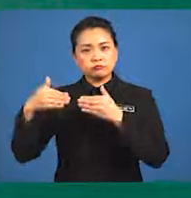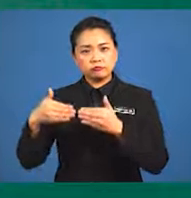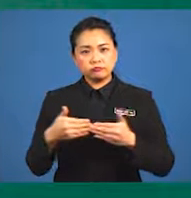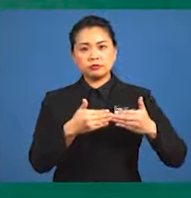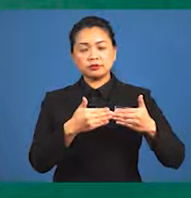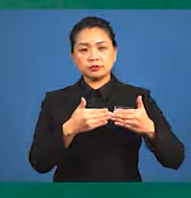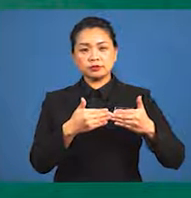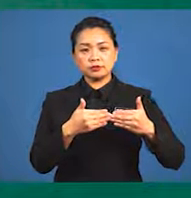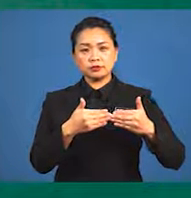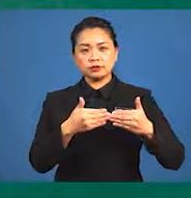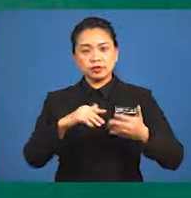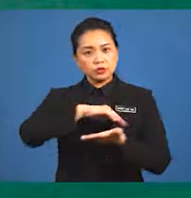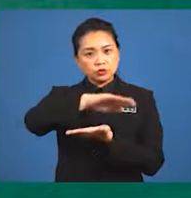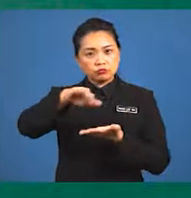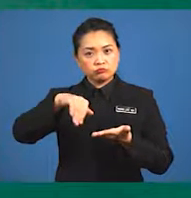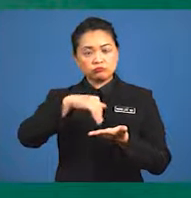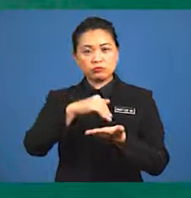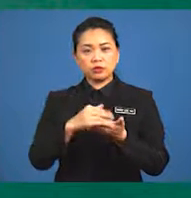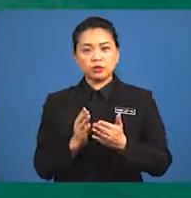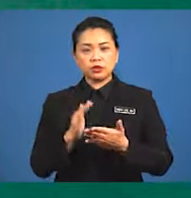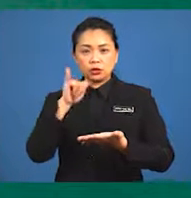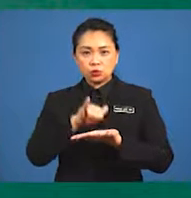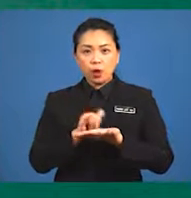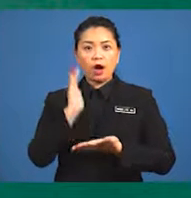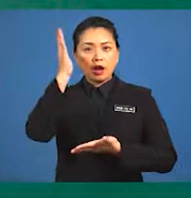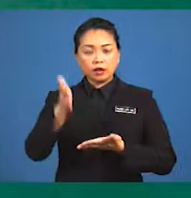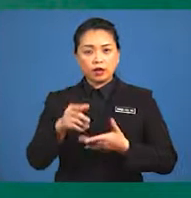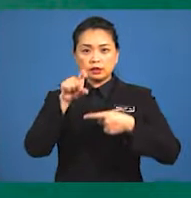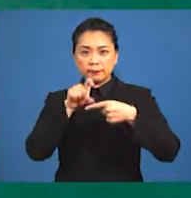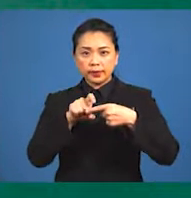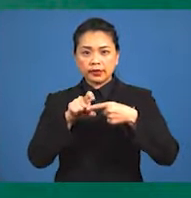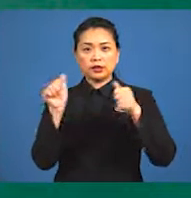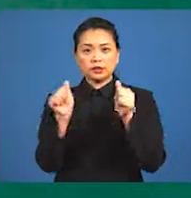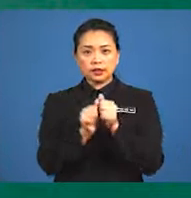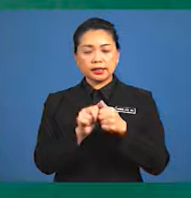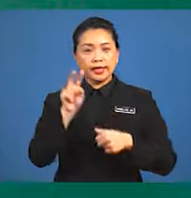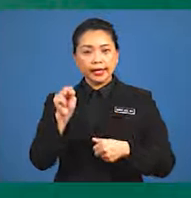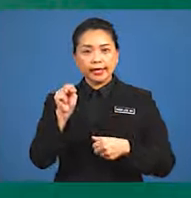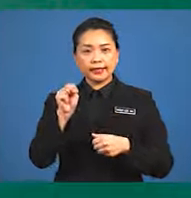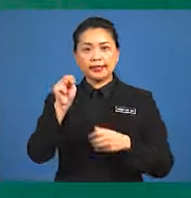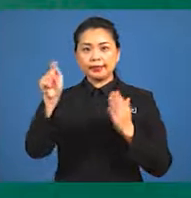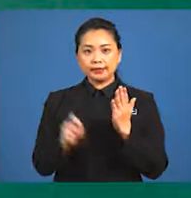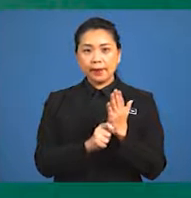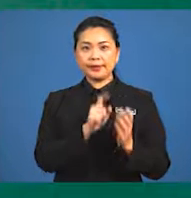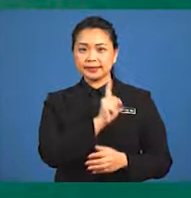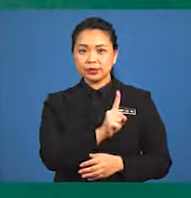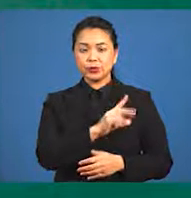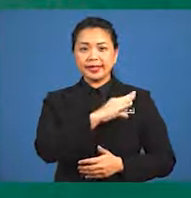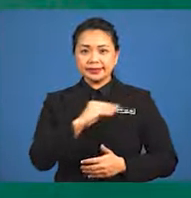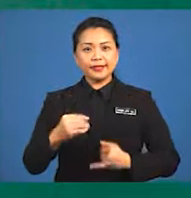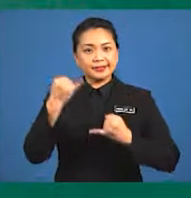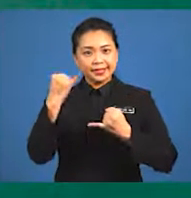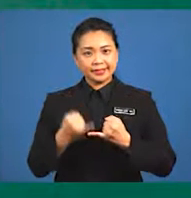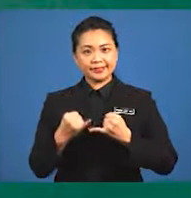Seterusnya, seluruh sebutan ini akan dibahagi dengan nilai n tambah 1. Dan